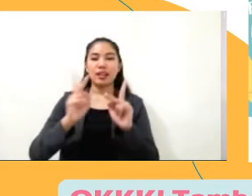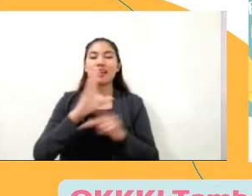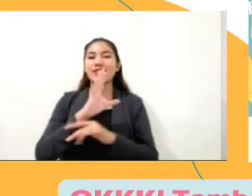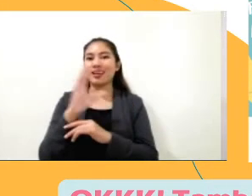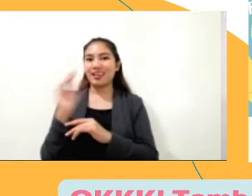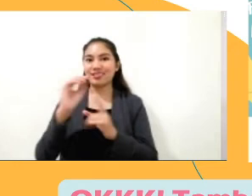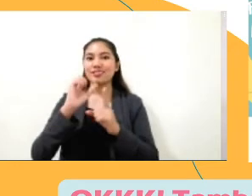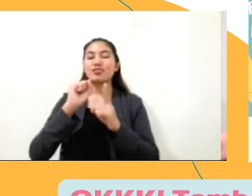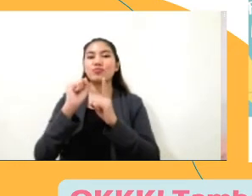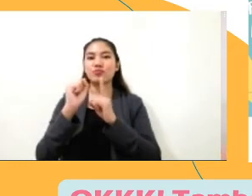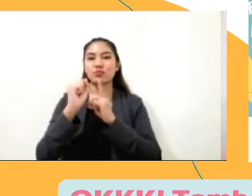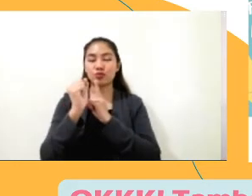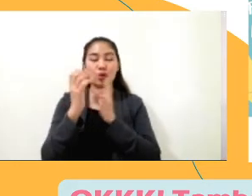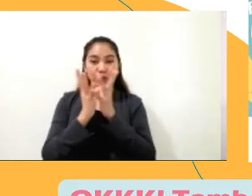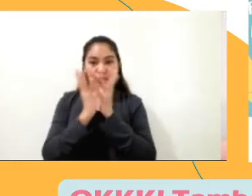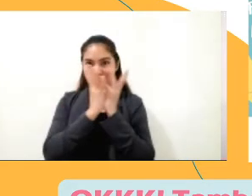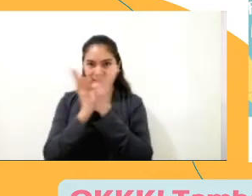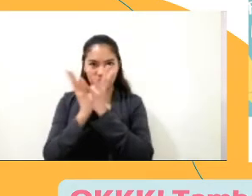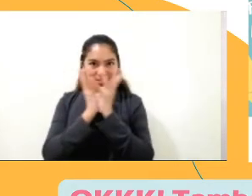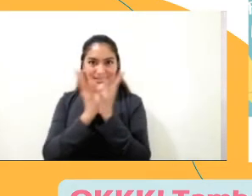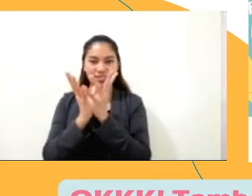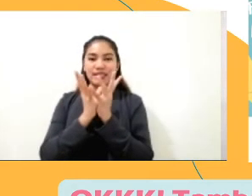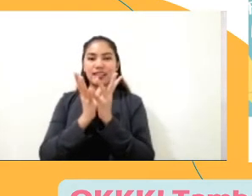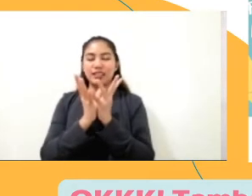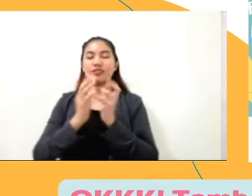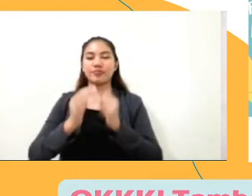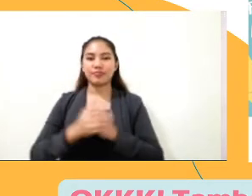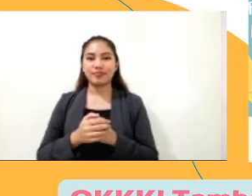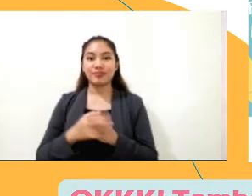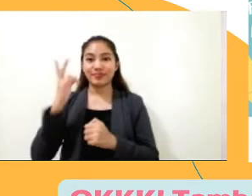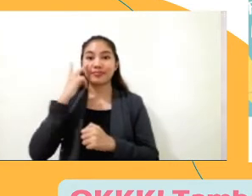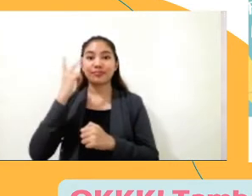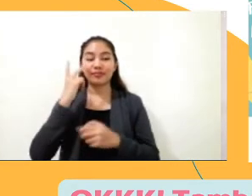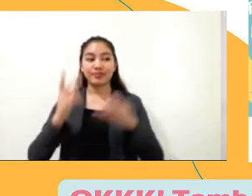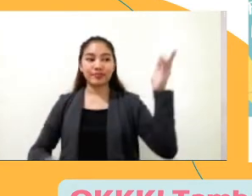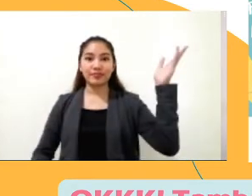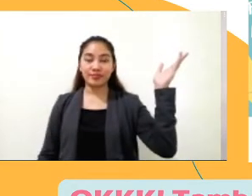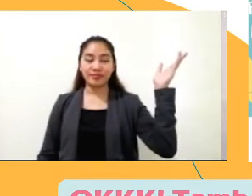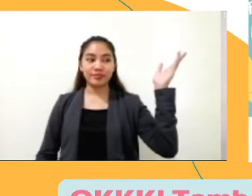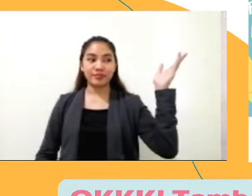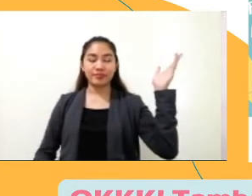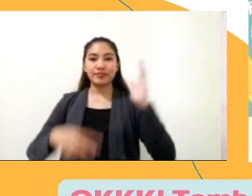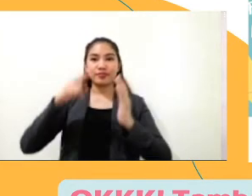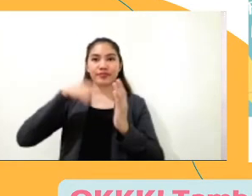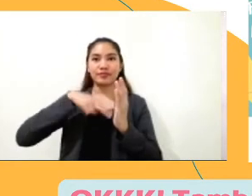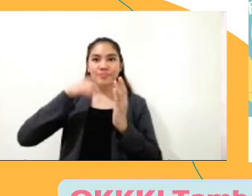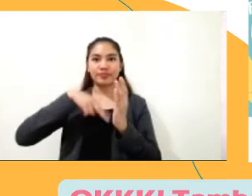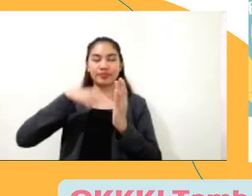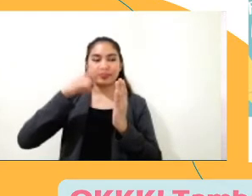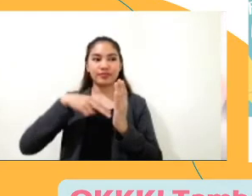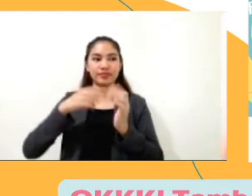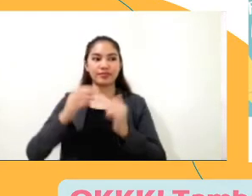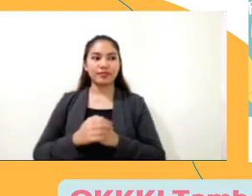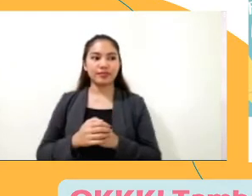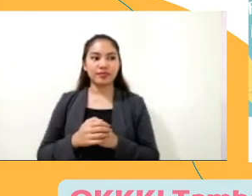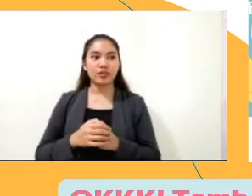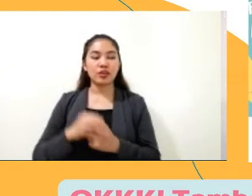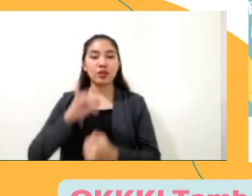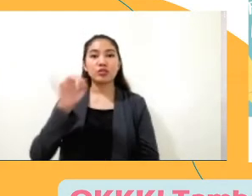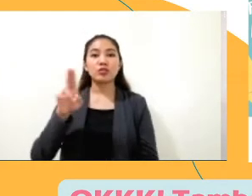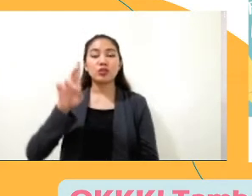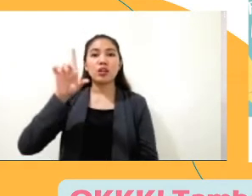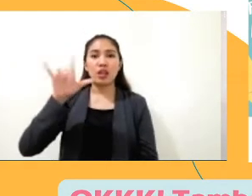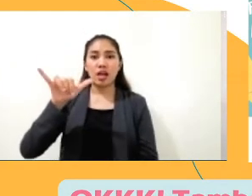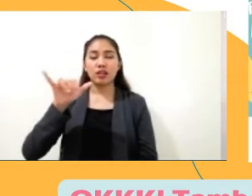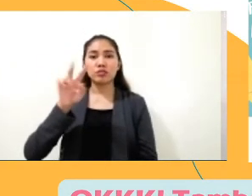dito sa ating screens, basahin po natin ng sabay-sabay. Sa OKKK Tambayan ng July 2, 2020, may paalala